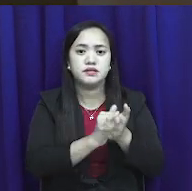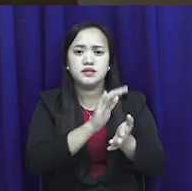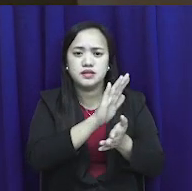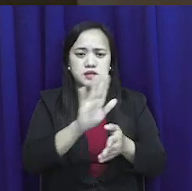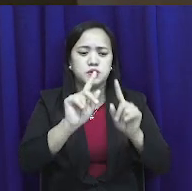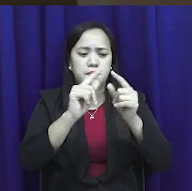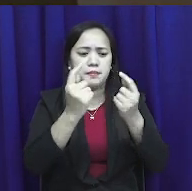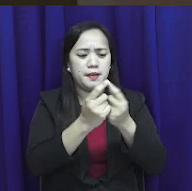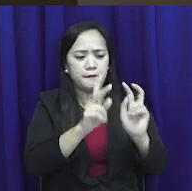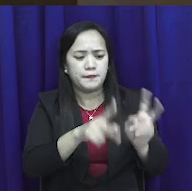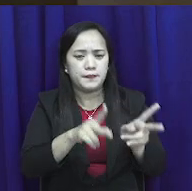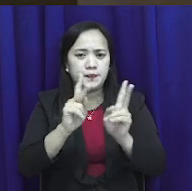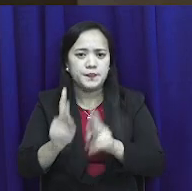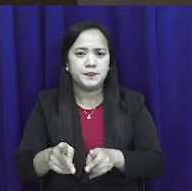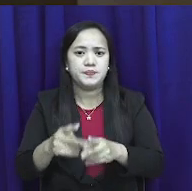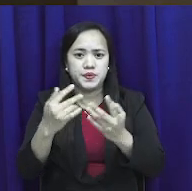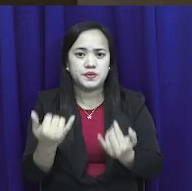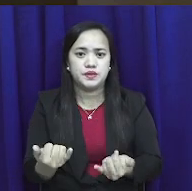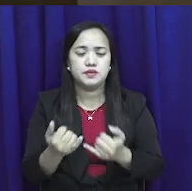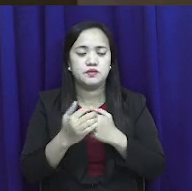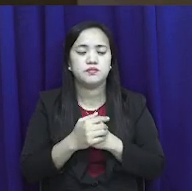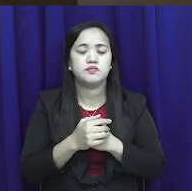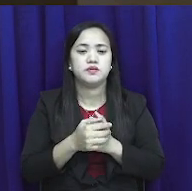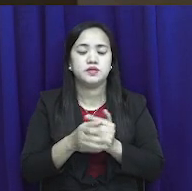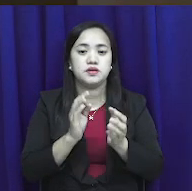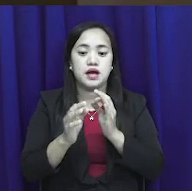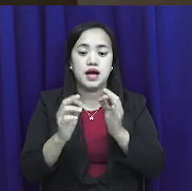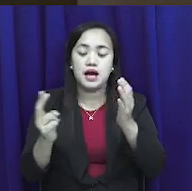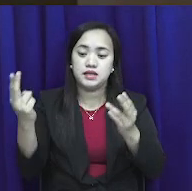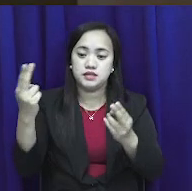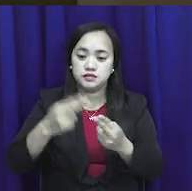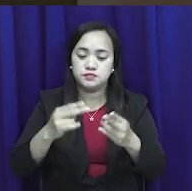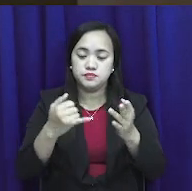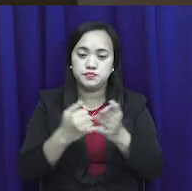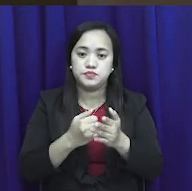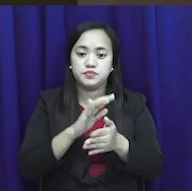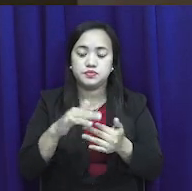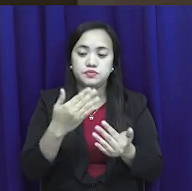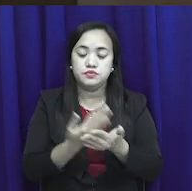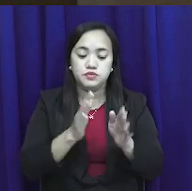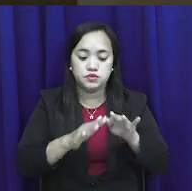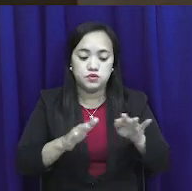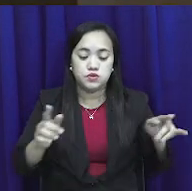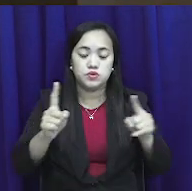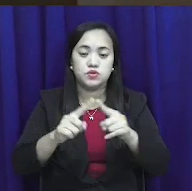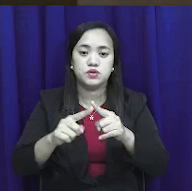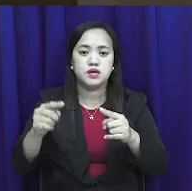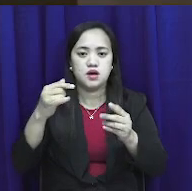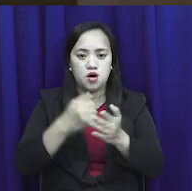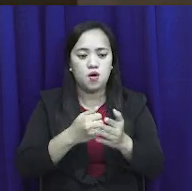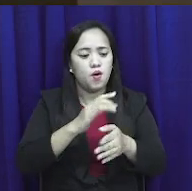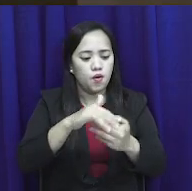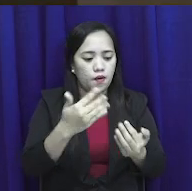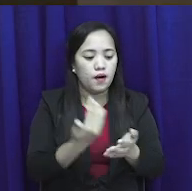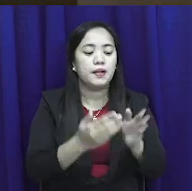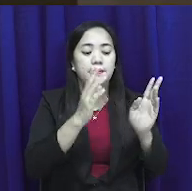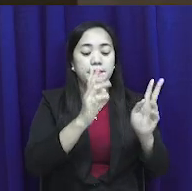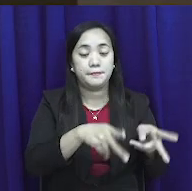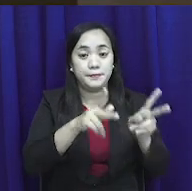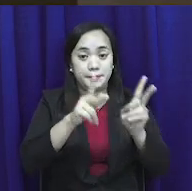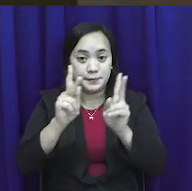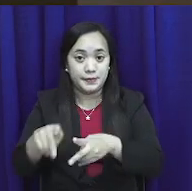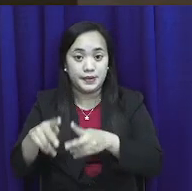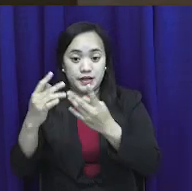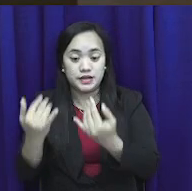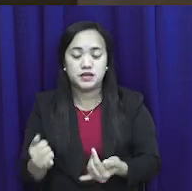already ' ba ulitin ko yung sinabi ni Pastor mula pagkabata niyo ginagamit ang mga magulang niyo hinahanda kayo sa pag-aasawa